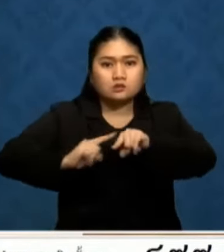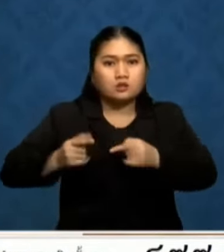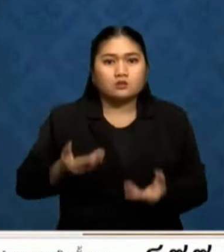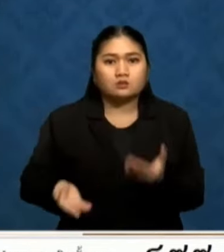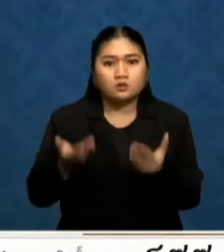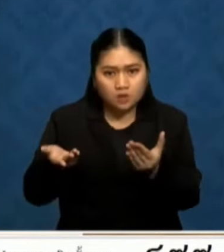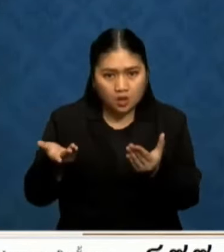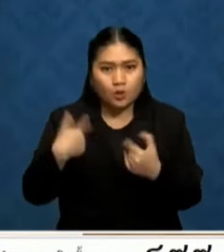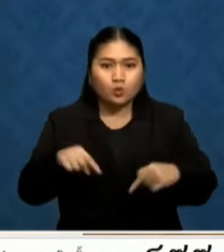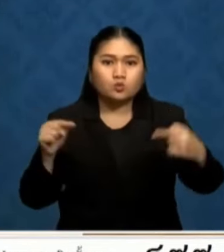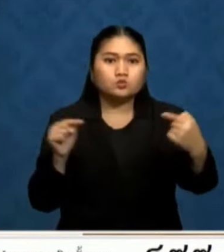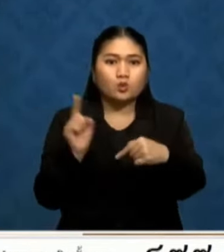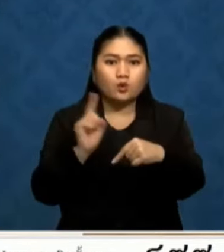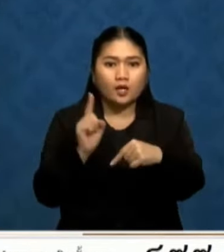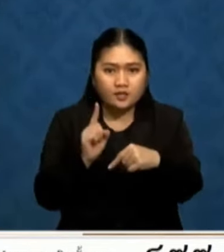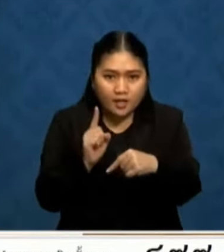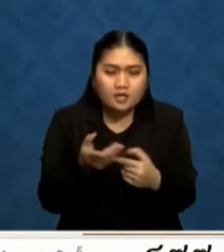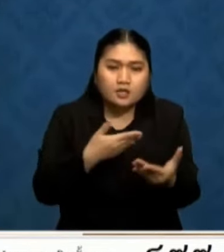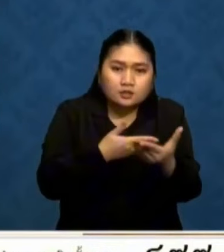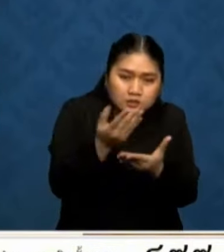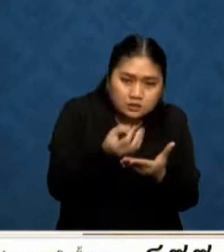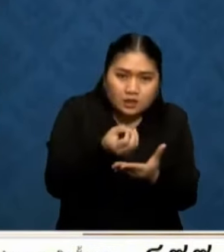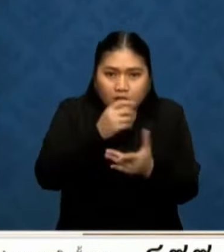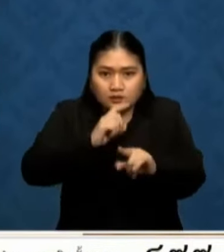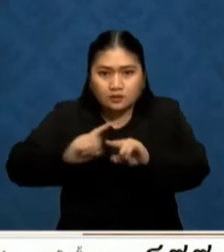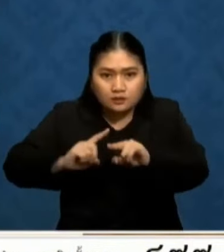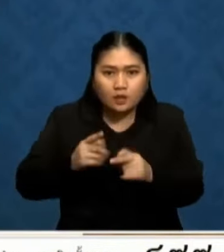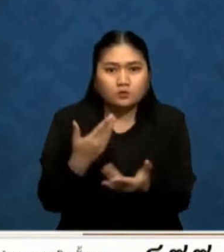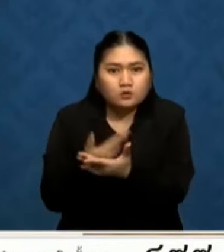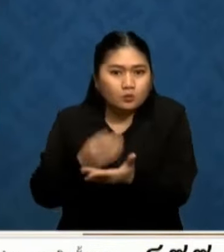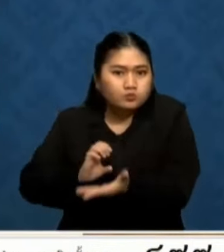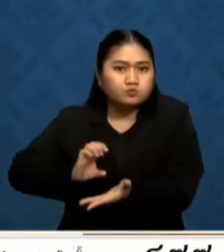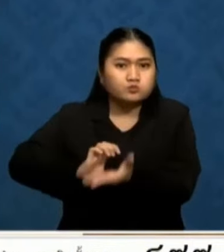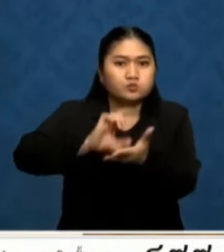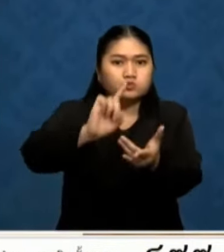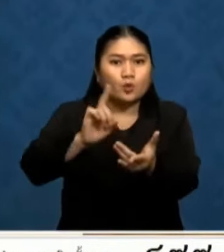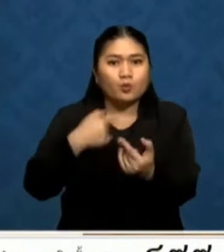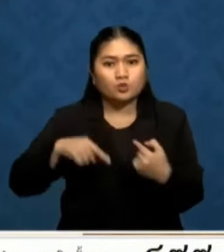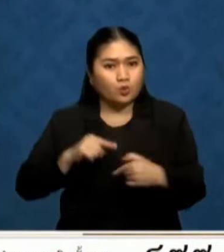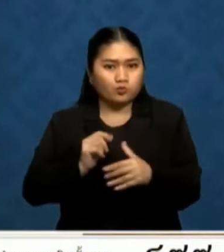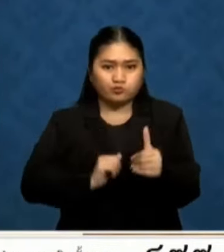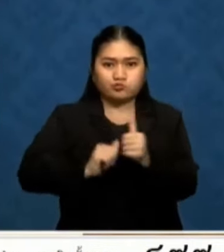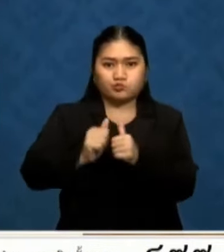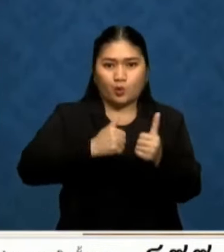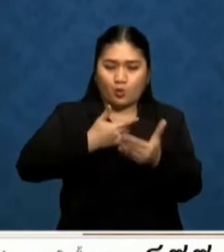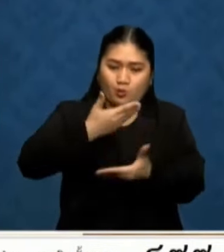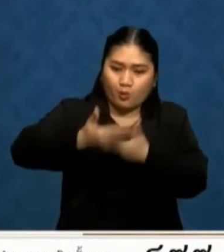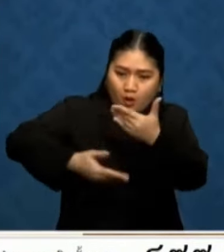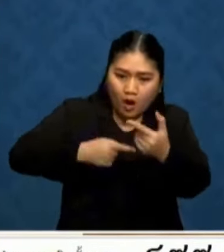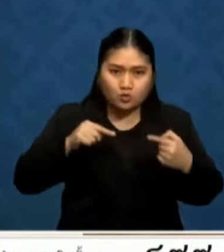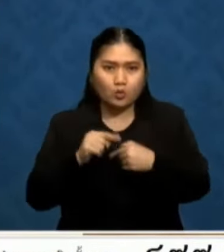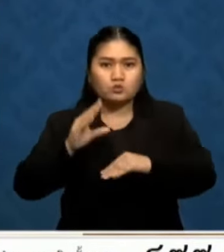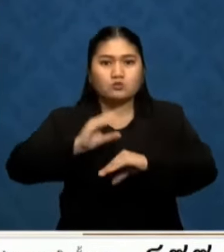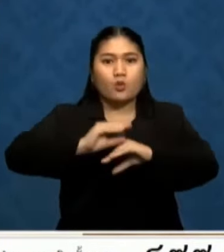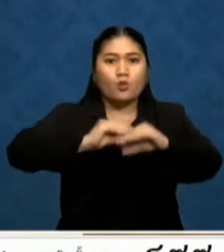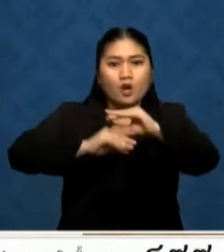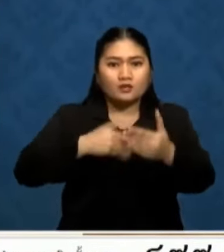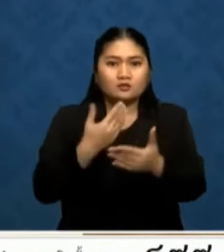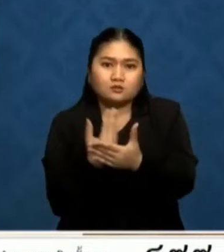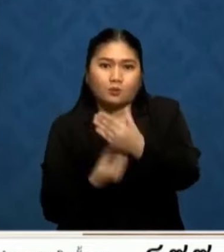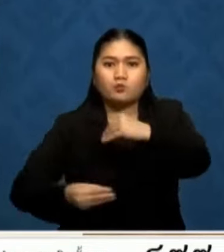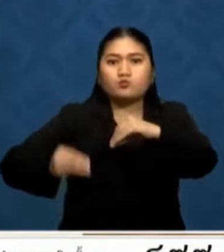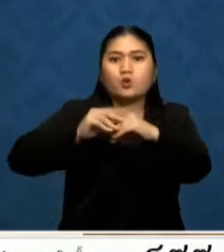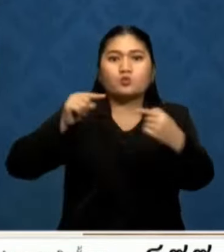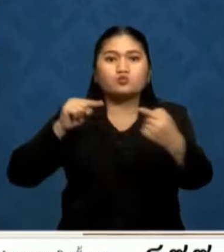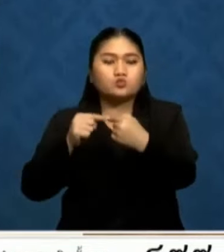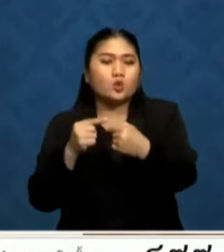ควบคู่กับการรัษาระดับการบรอยโภคและการลงทุนในประเทศรวมถึงคามสามารถในการแ่งขนของประเทศผ่โครงการเติมเงิน 1,000 บาผ่